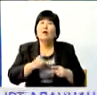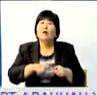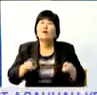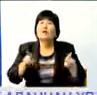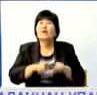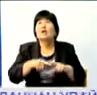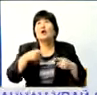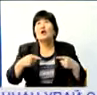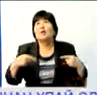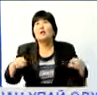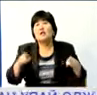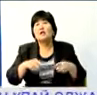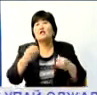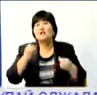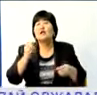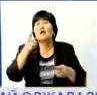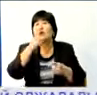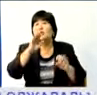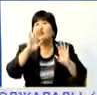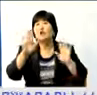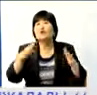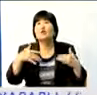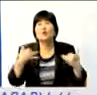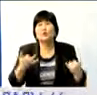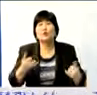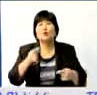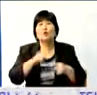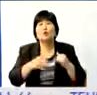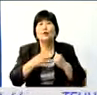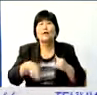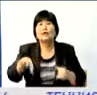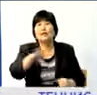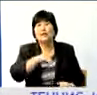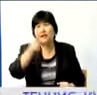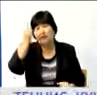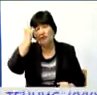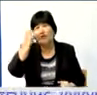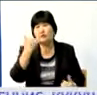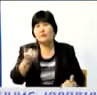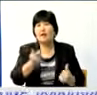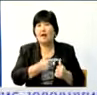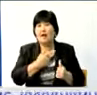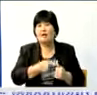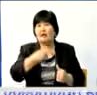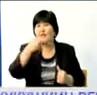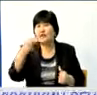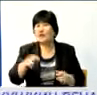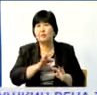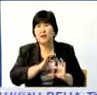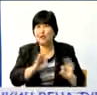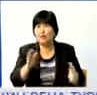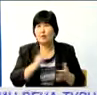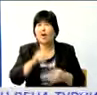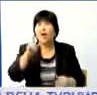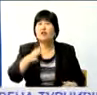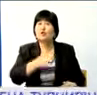беттерінде, басқа жерде жарияланып жүр. Мына енді бүгін туған елге тағзым деген аттың өзі, тақырыптың өзі керемет қой.